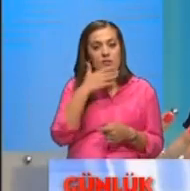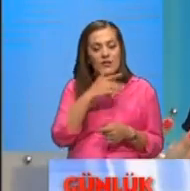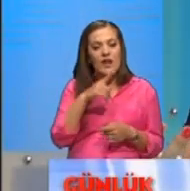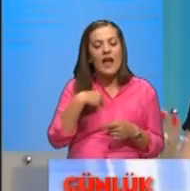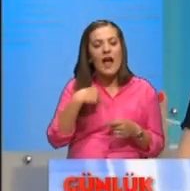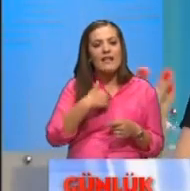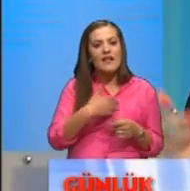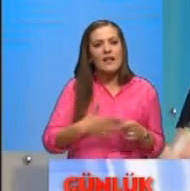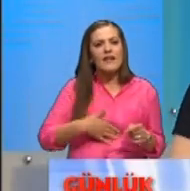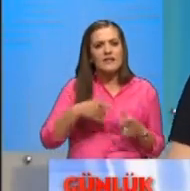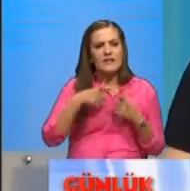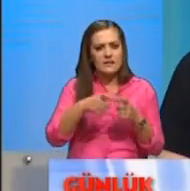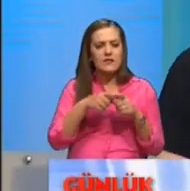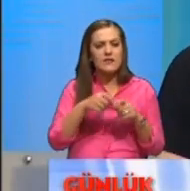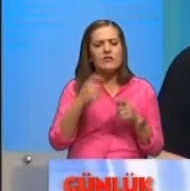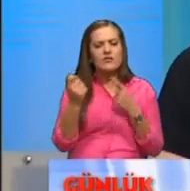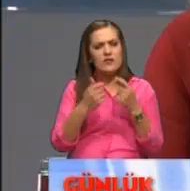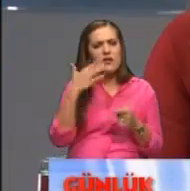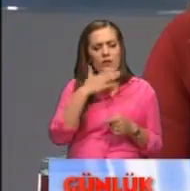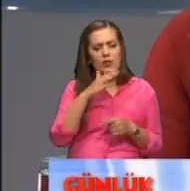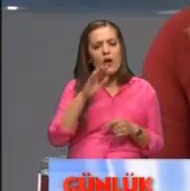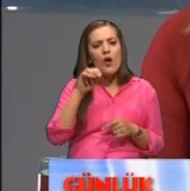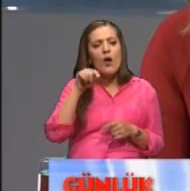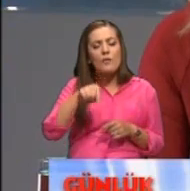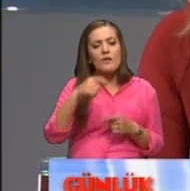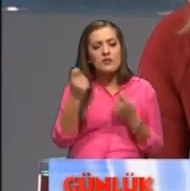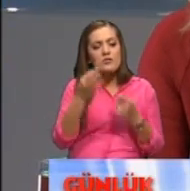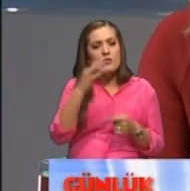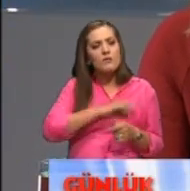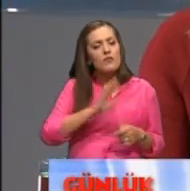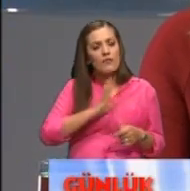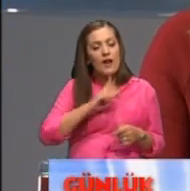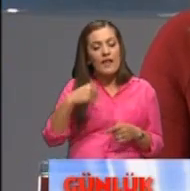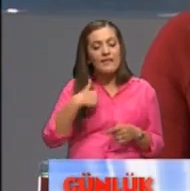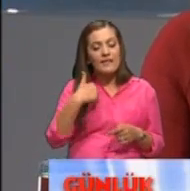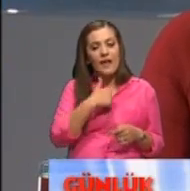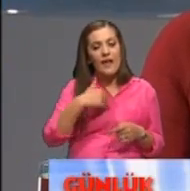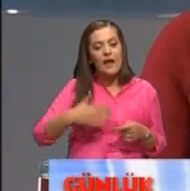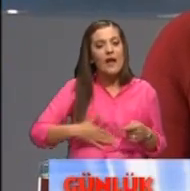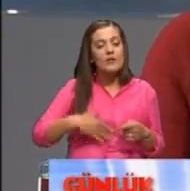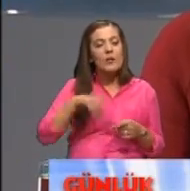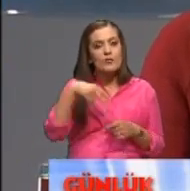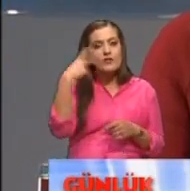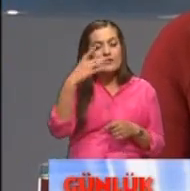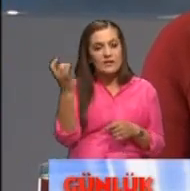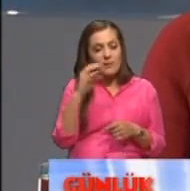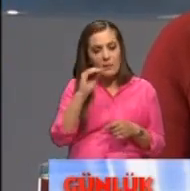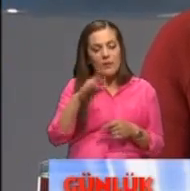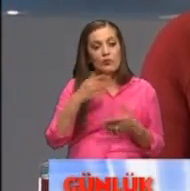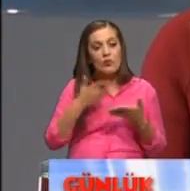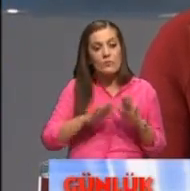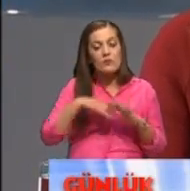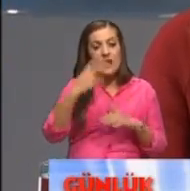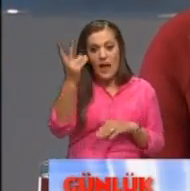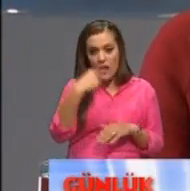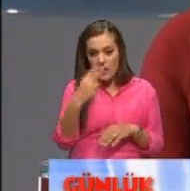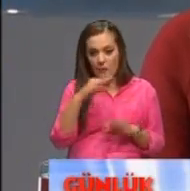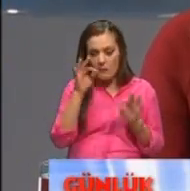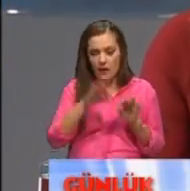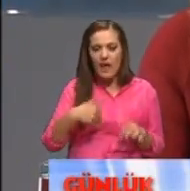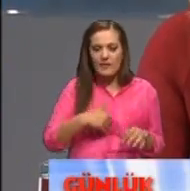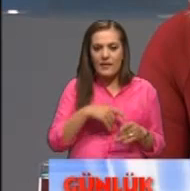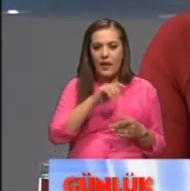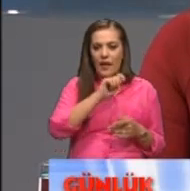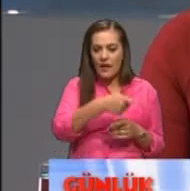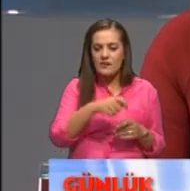karnı sesi CD'leri işe yarıyor değil mi? Hem işe yarıyor. Mesela anne karnında o müziği dinleyen bebekler doğumdan sonra ağladığı vakit, anne